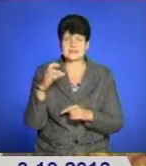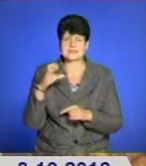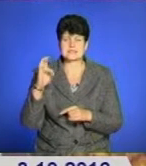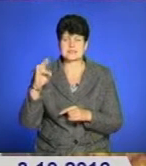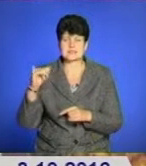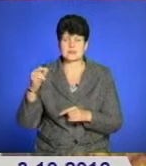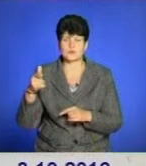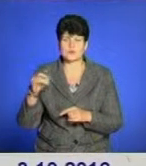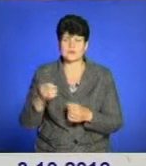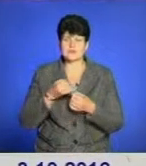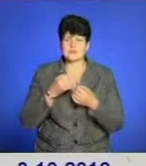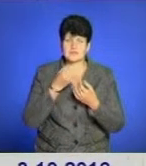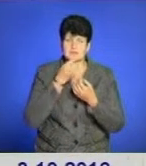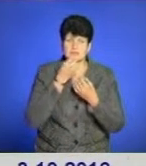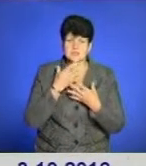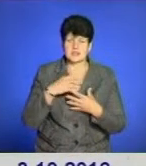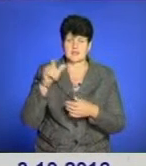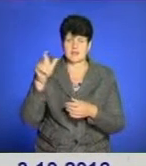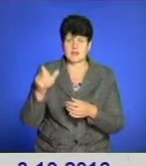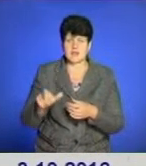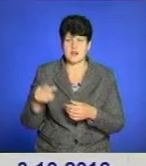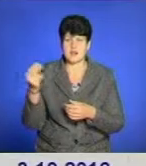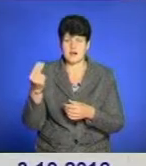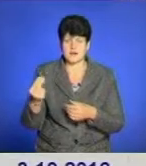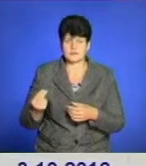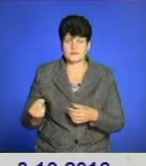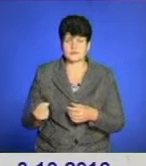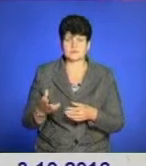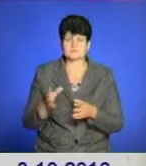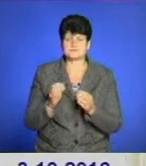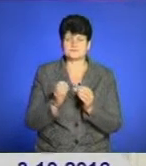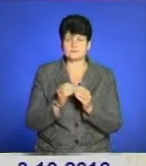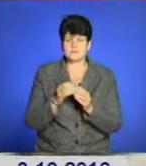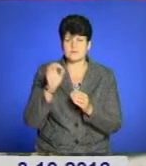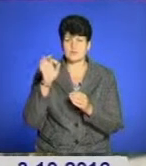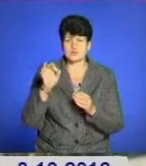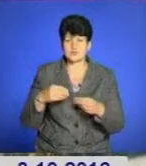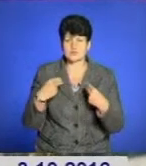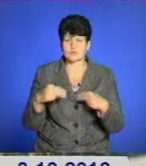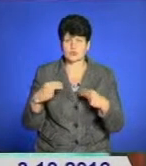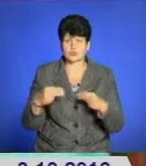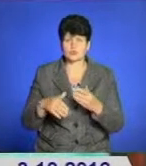позитивна авторка. 10% коштів від продажу її робіт на виставці-аукціоні